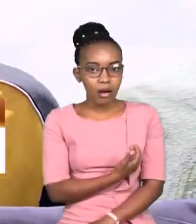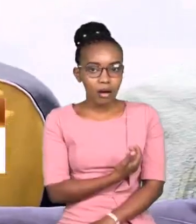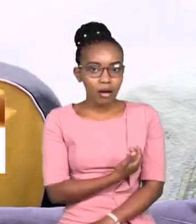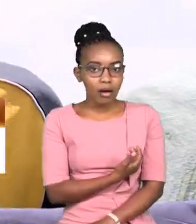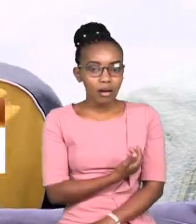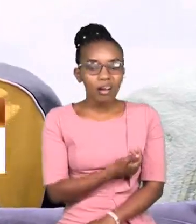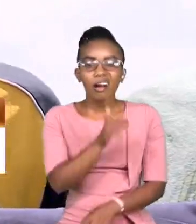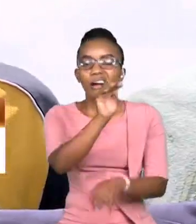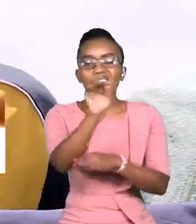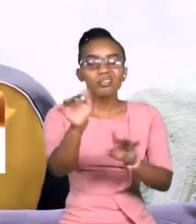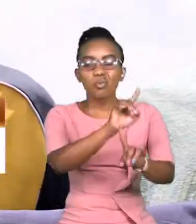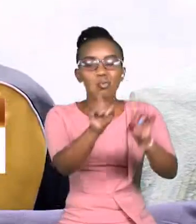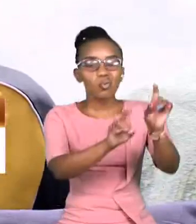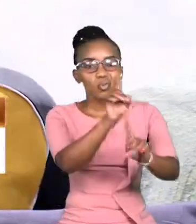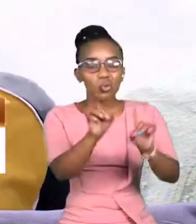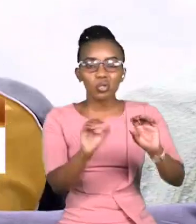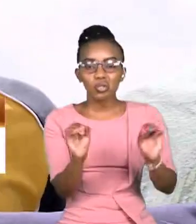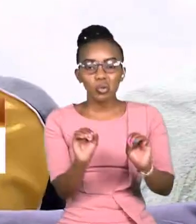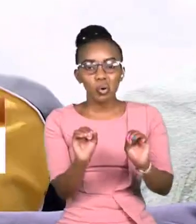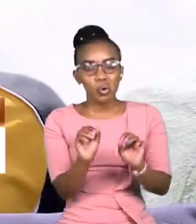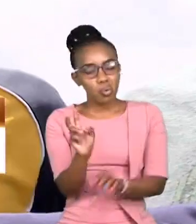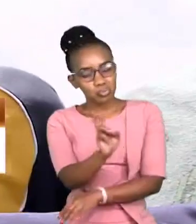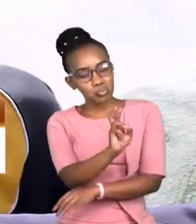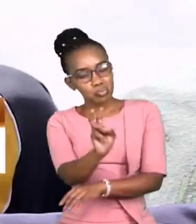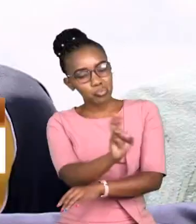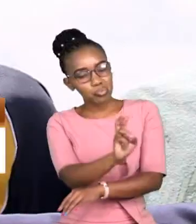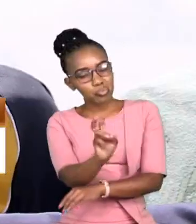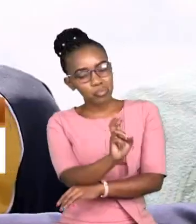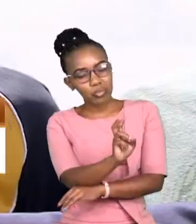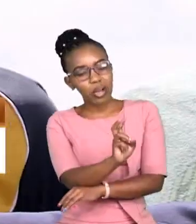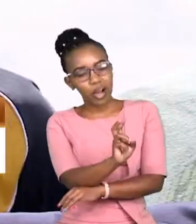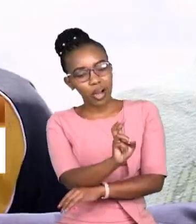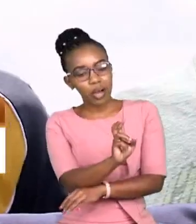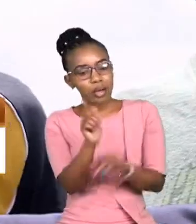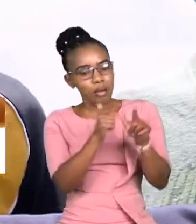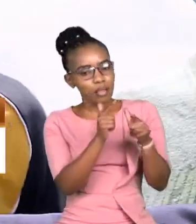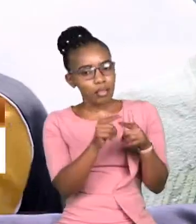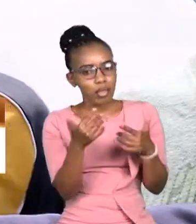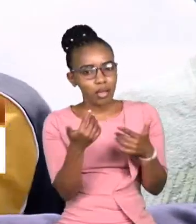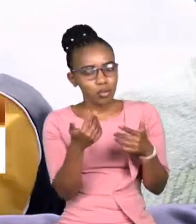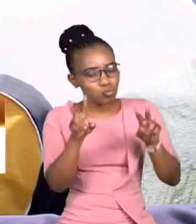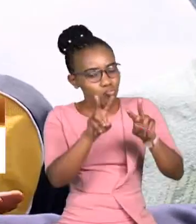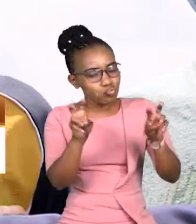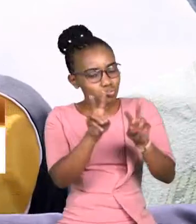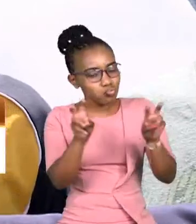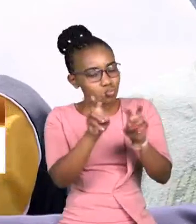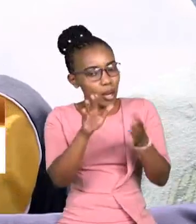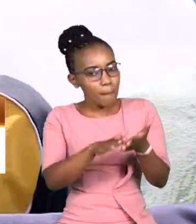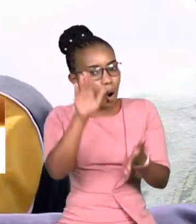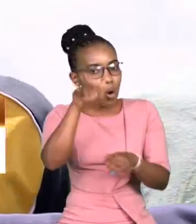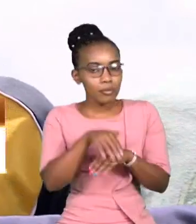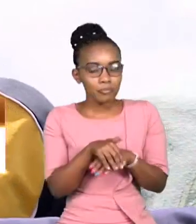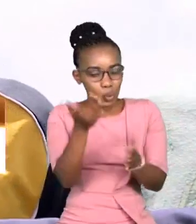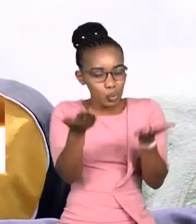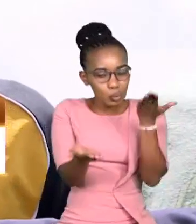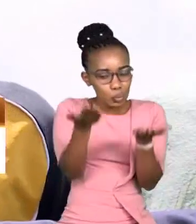hautauliza maswali, utakuwa unajiangalilia mambo, unasoma on your own na unakuwa unachambua mambo mingi sana, unawe mambo mingi